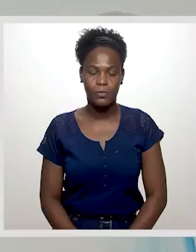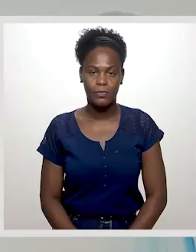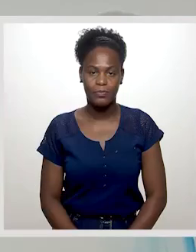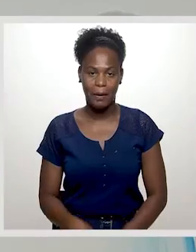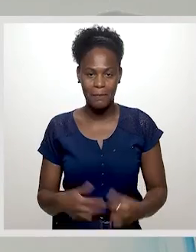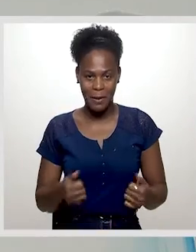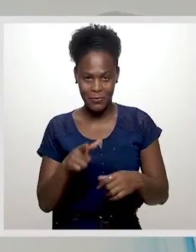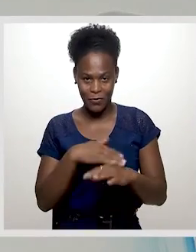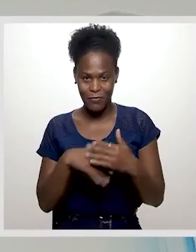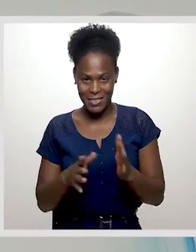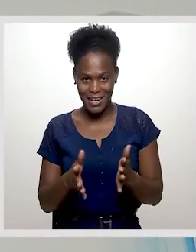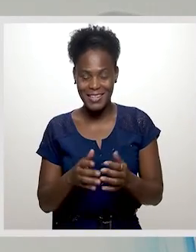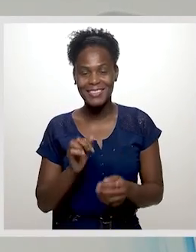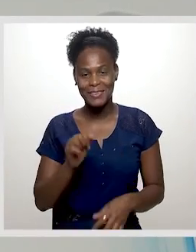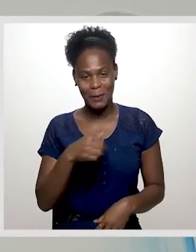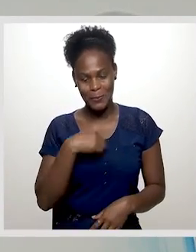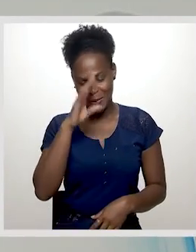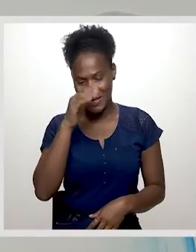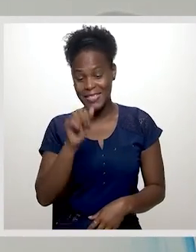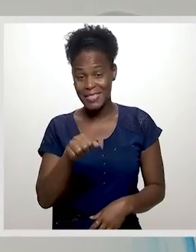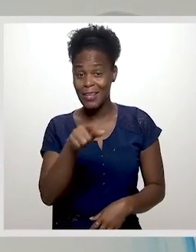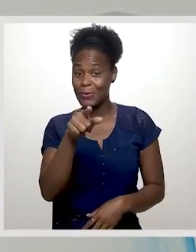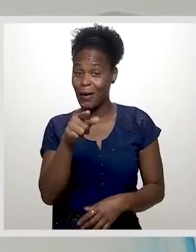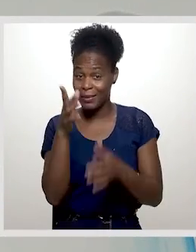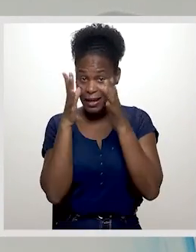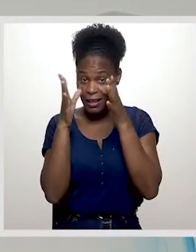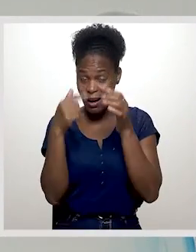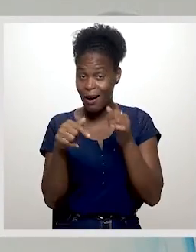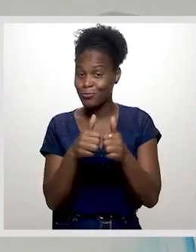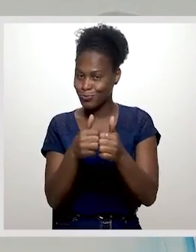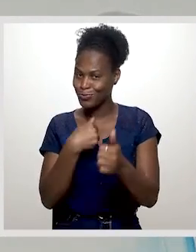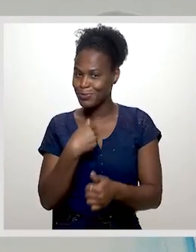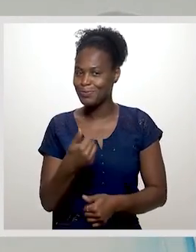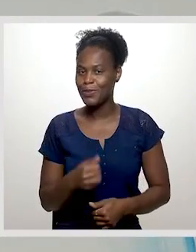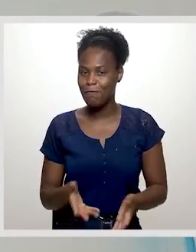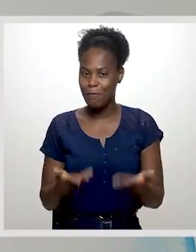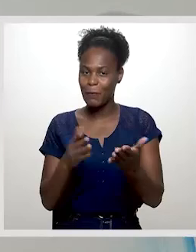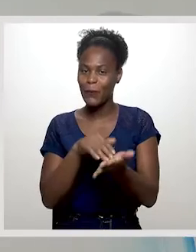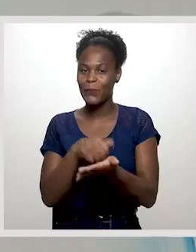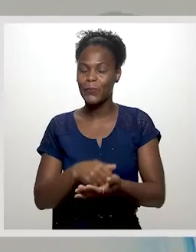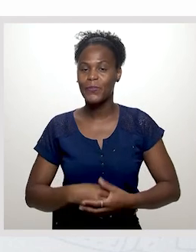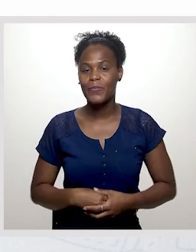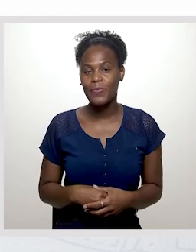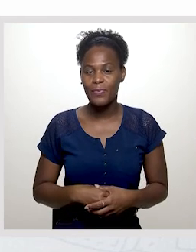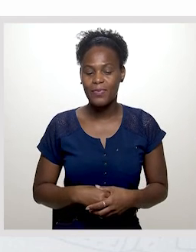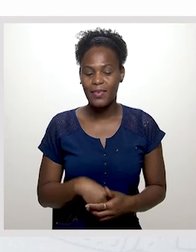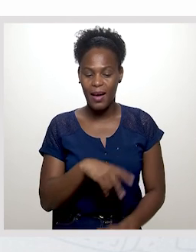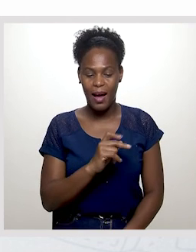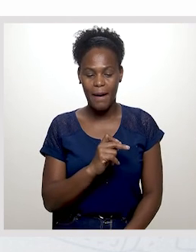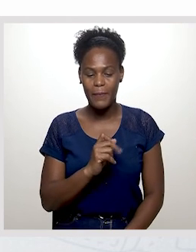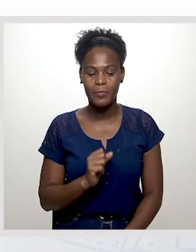C'est bien? C'est fait? Oui, je sais que oui. Je sais que tu es attentif et que tu m'accompagnes. On y va, on corrige.